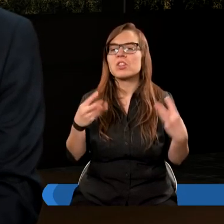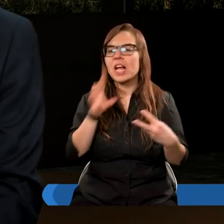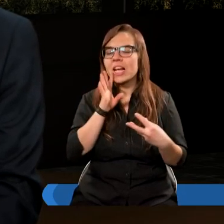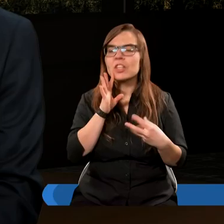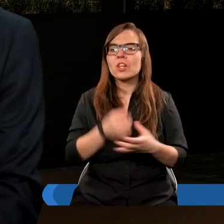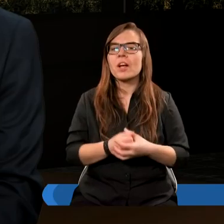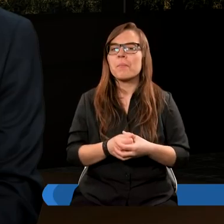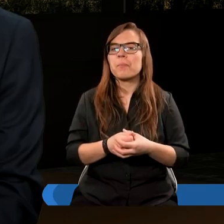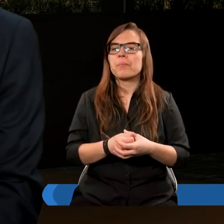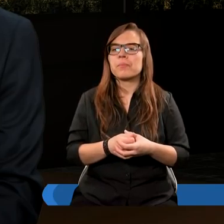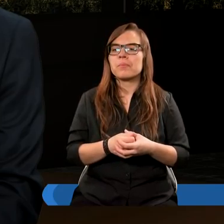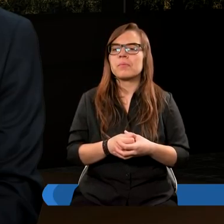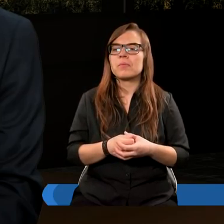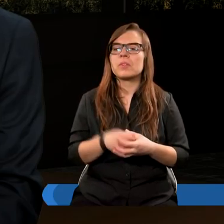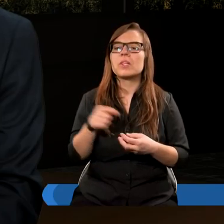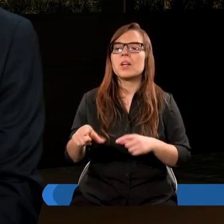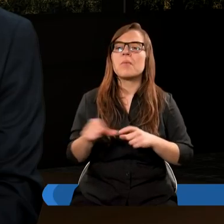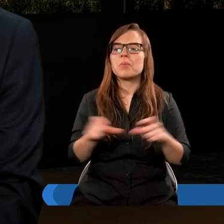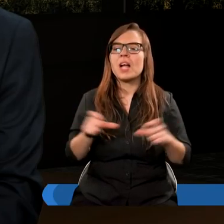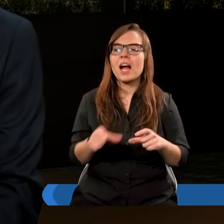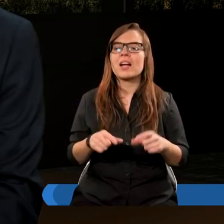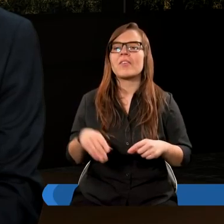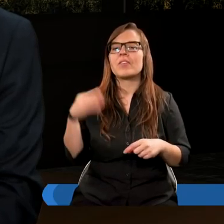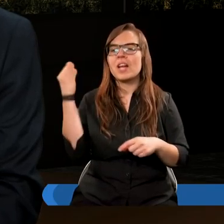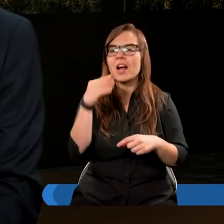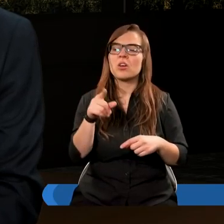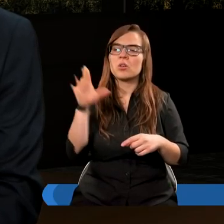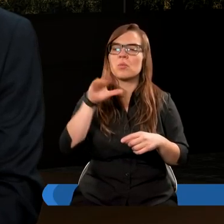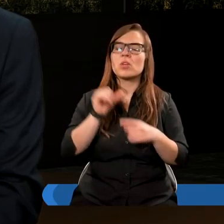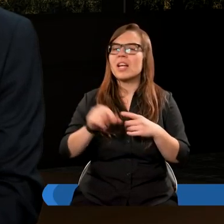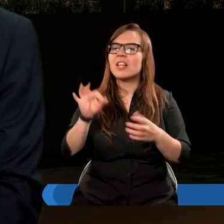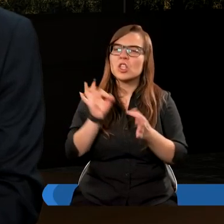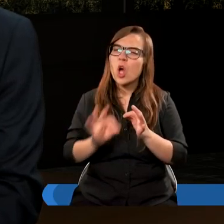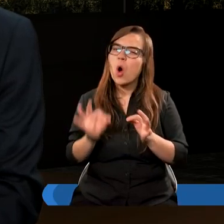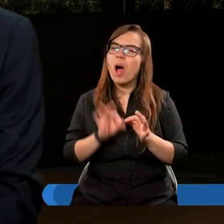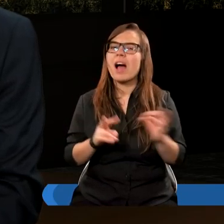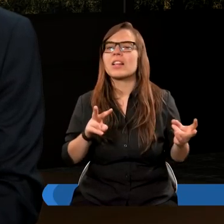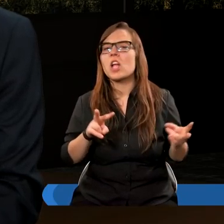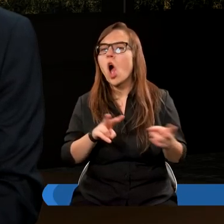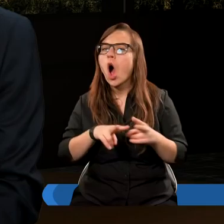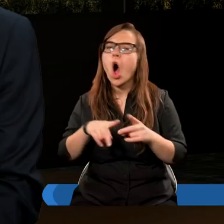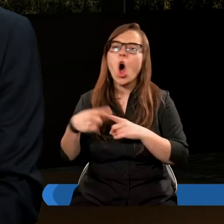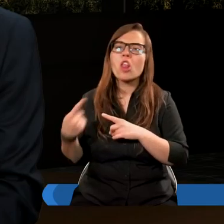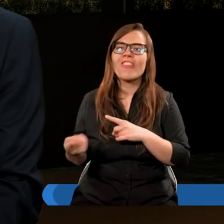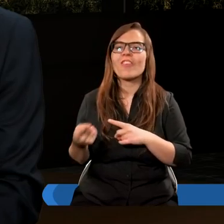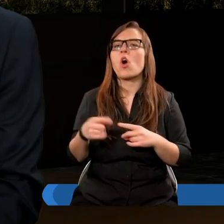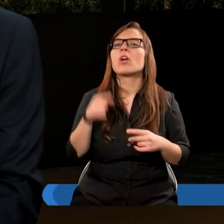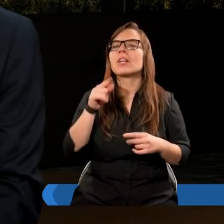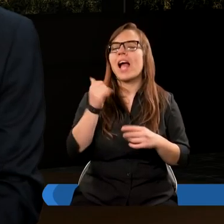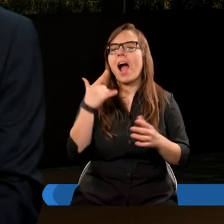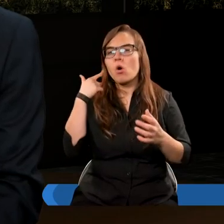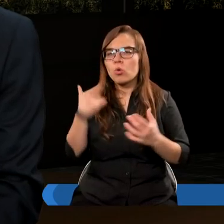a tymczasem w nauce Bożej jest dokładnie odwrotnie. Tak jak Pan Jezus przychodzi jako sługa,